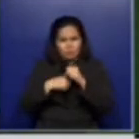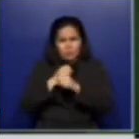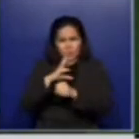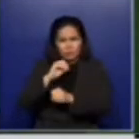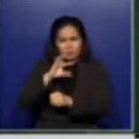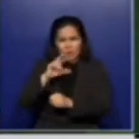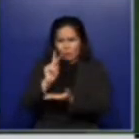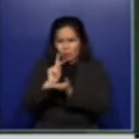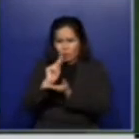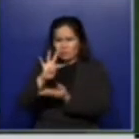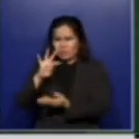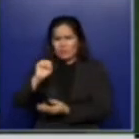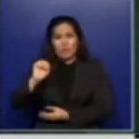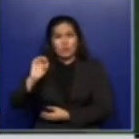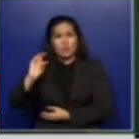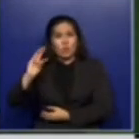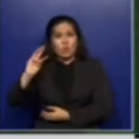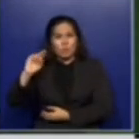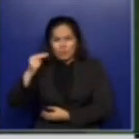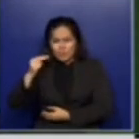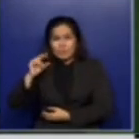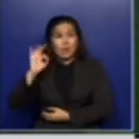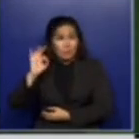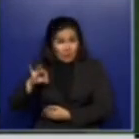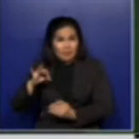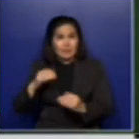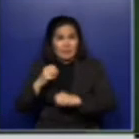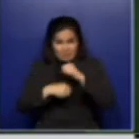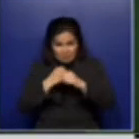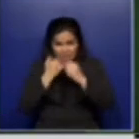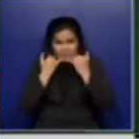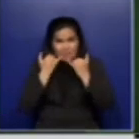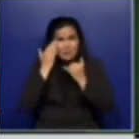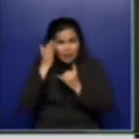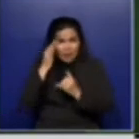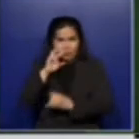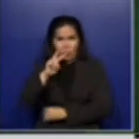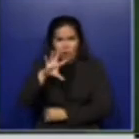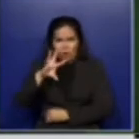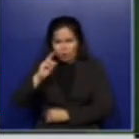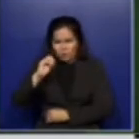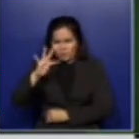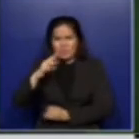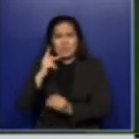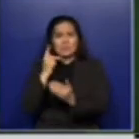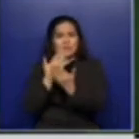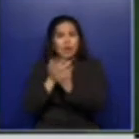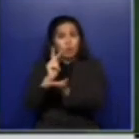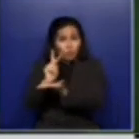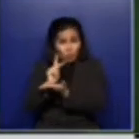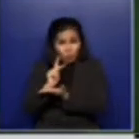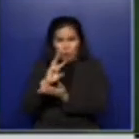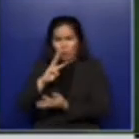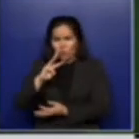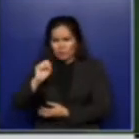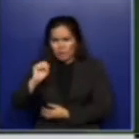ก 623,000 ล้านบาทดังนั้นถ้ารวมเงินงบประมาณที่เรียกว่างบขาดดุลหรือว่าการ